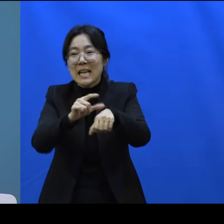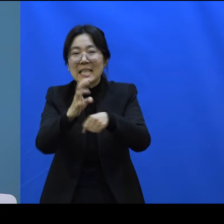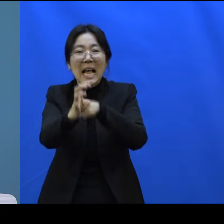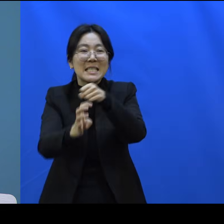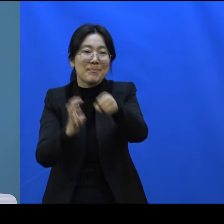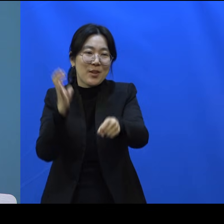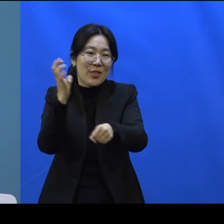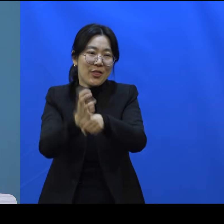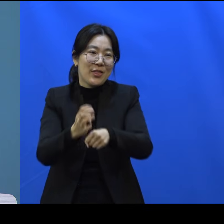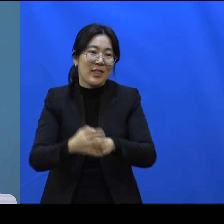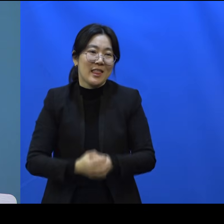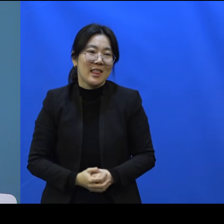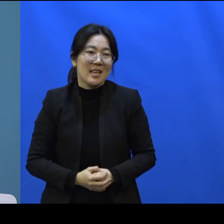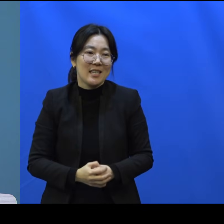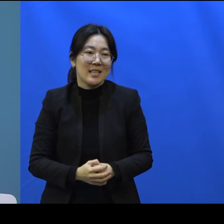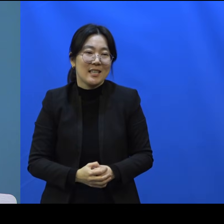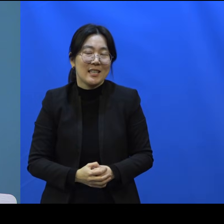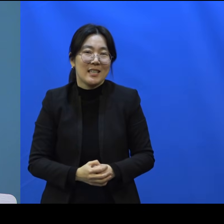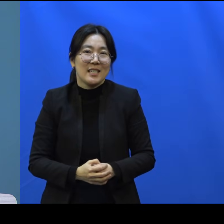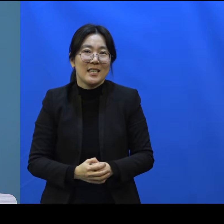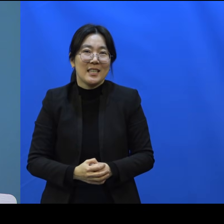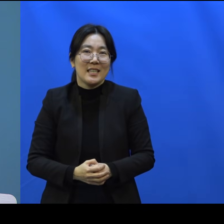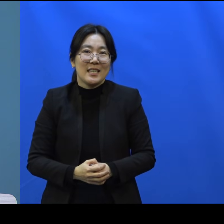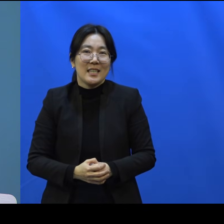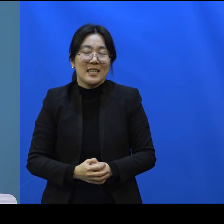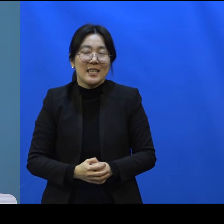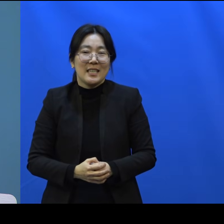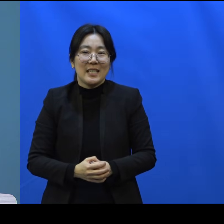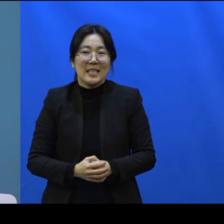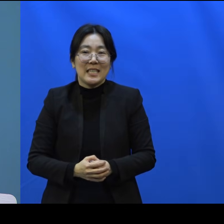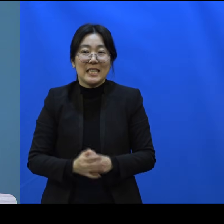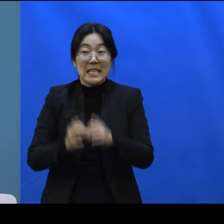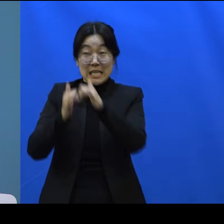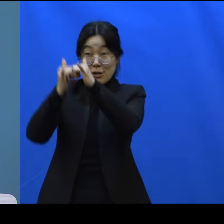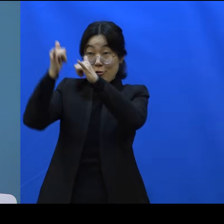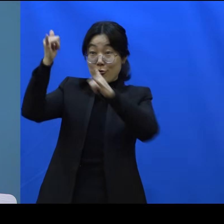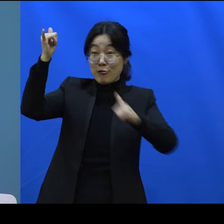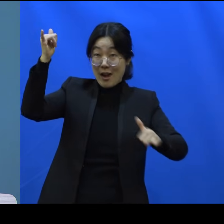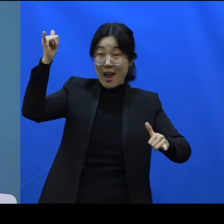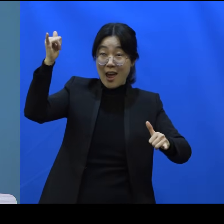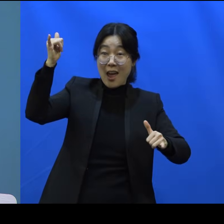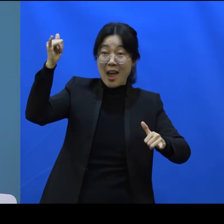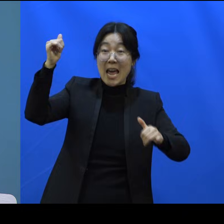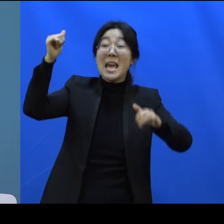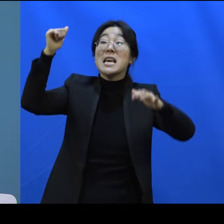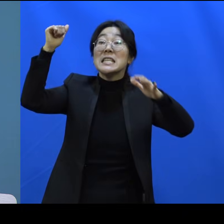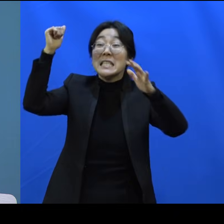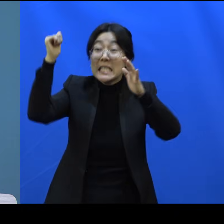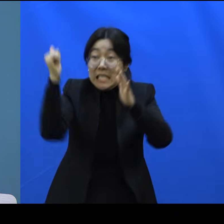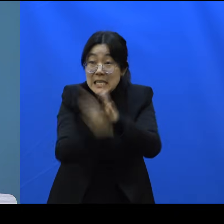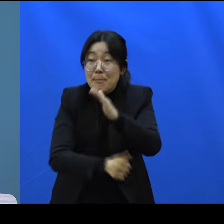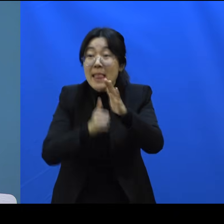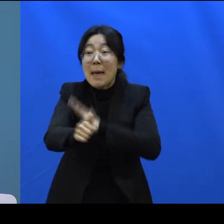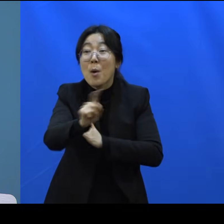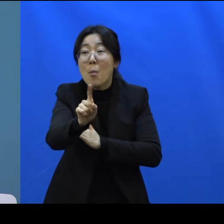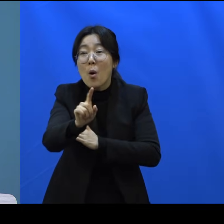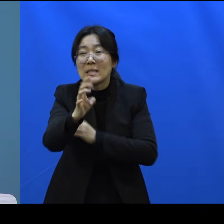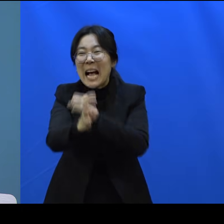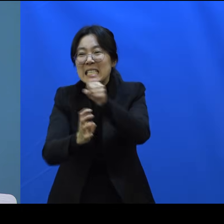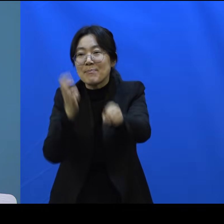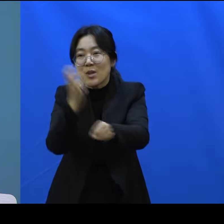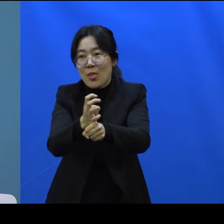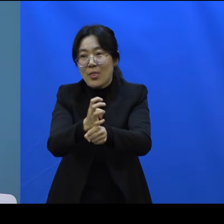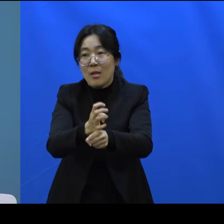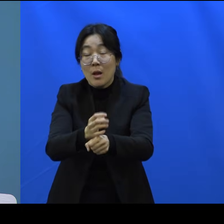거예요. 예. 인류 역사의 실패를 대표하는 거예요. 사실 이스라엘의 실패가 40년이 실패했거든요,